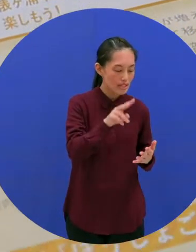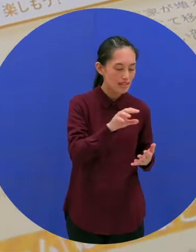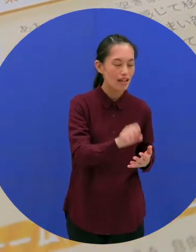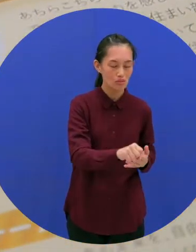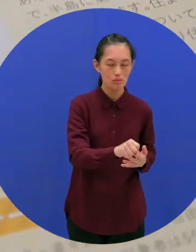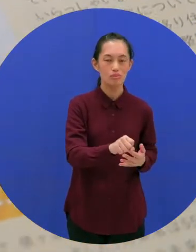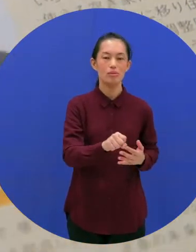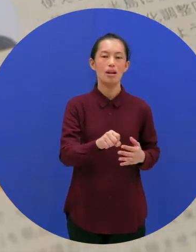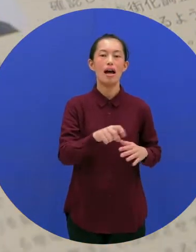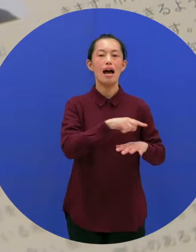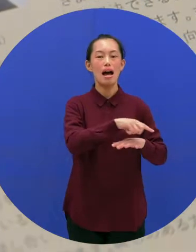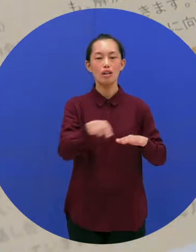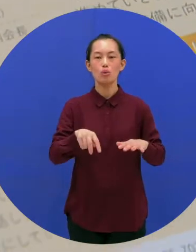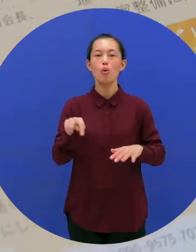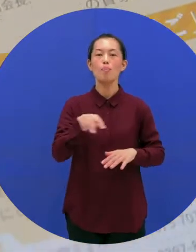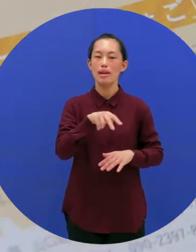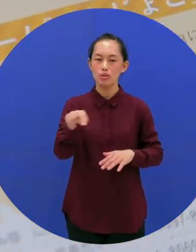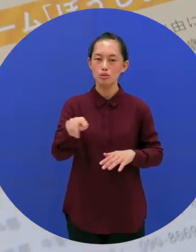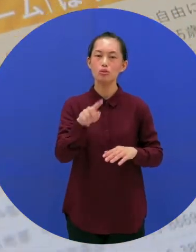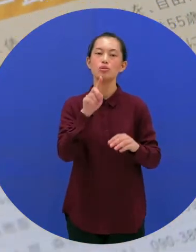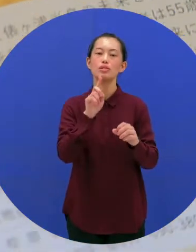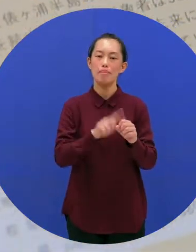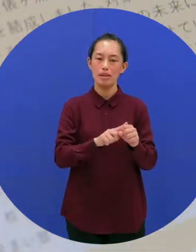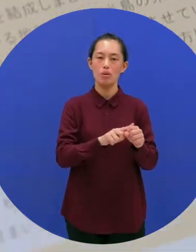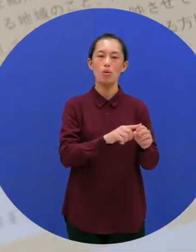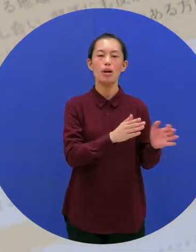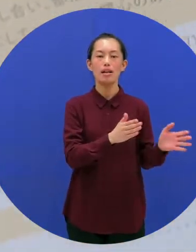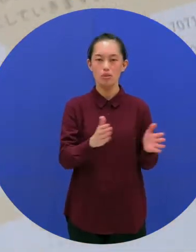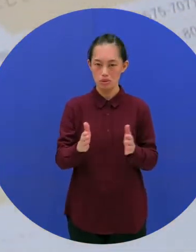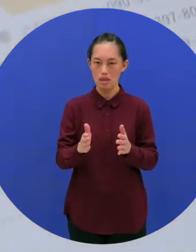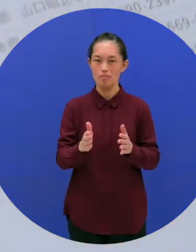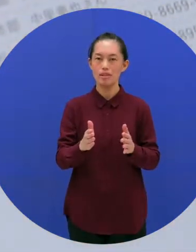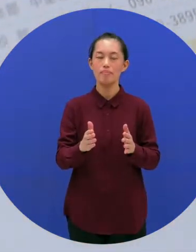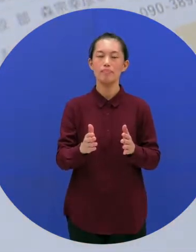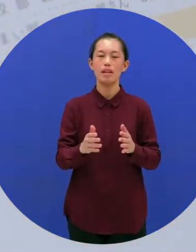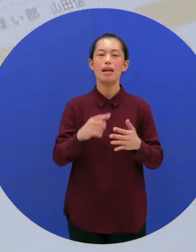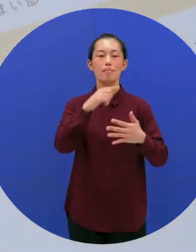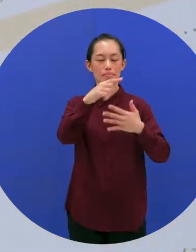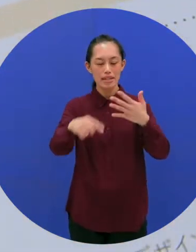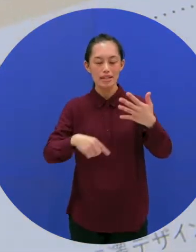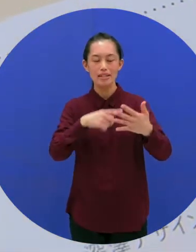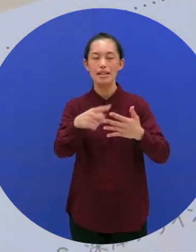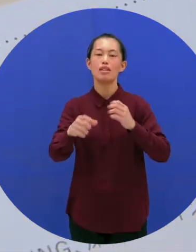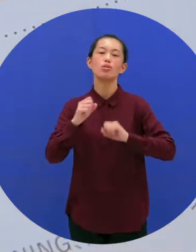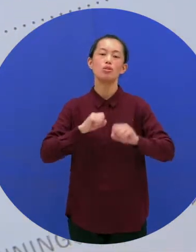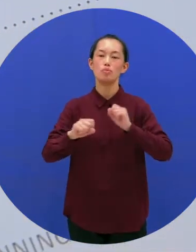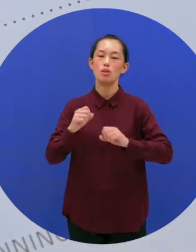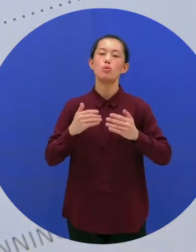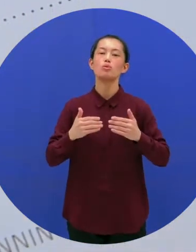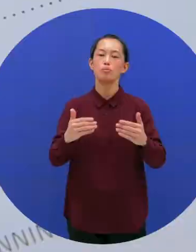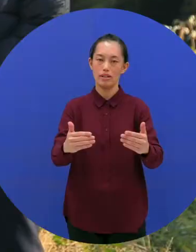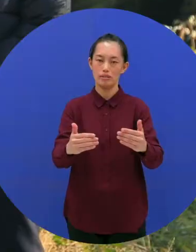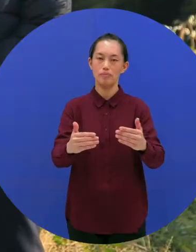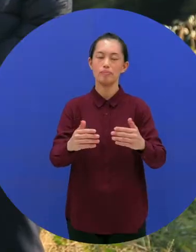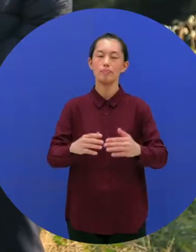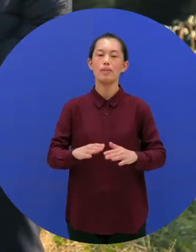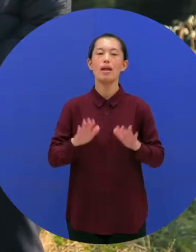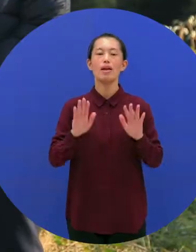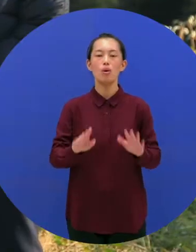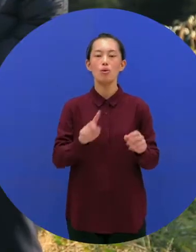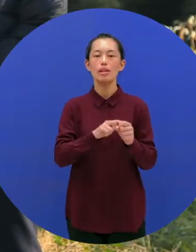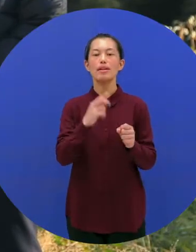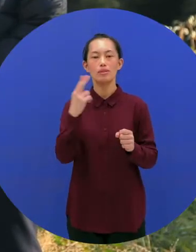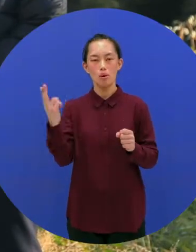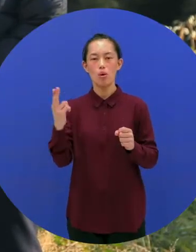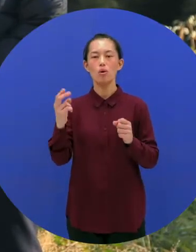作る動きや半島を巡ってもらうための環境整備などにみんなで取り組んでいるんです。 今年